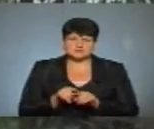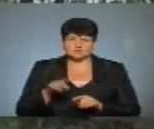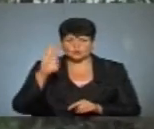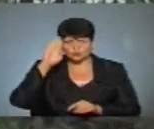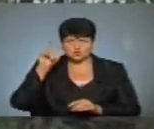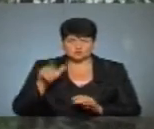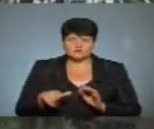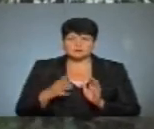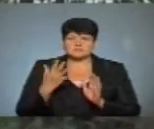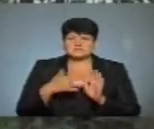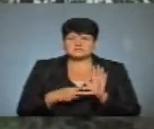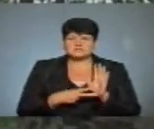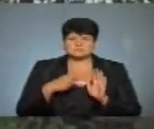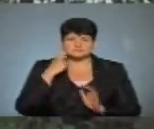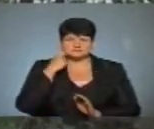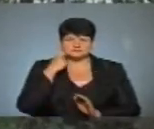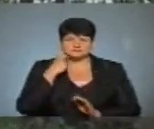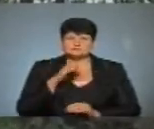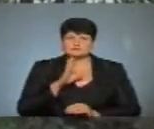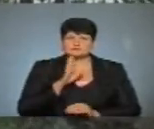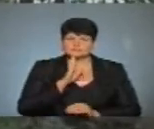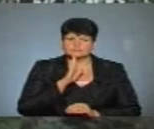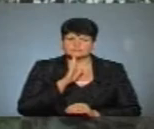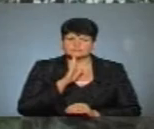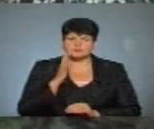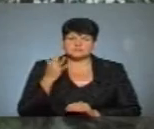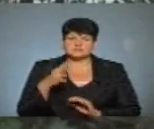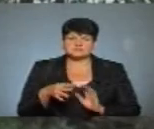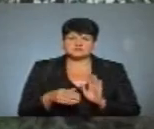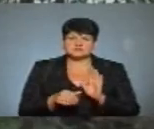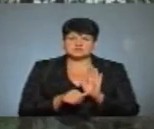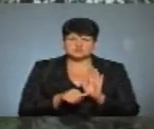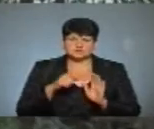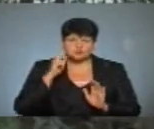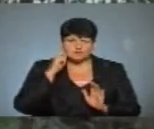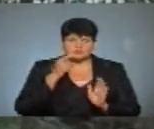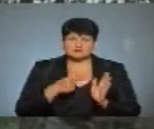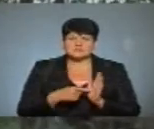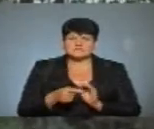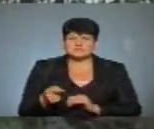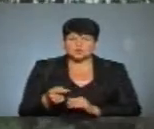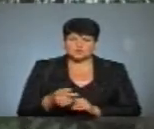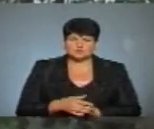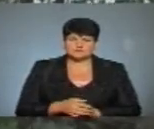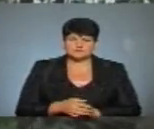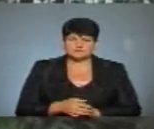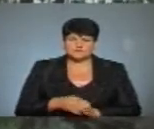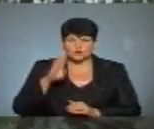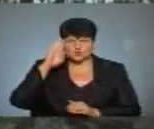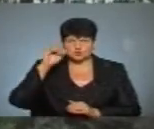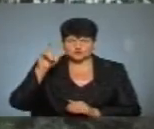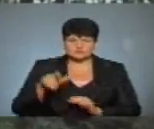чоловік 57 років, жінка 56 років в місті Тернополі.